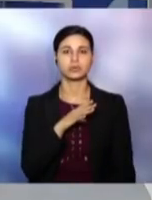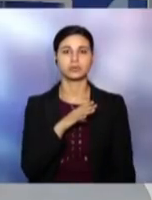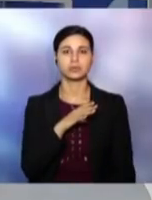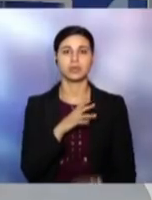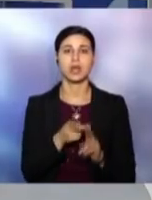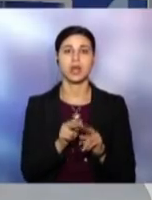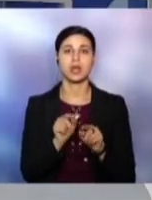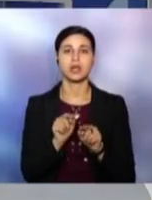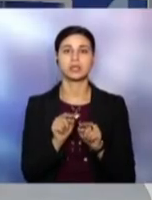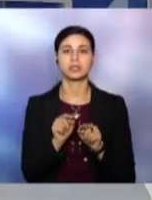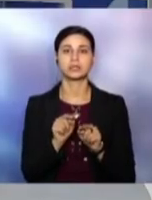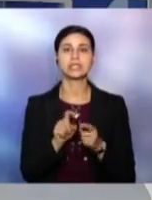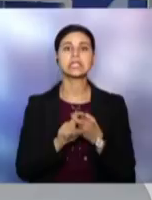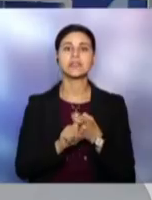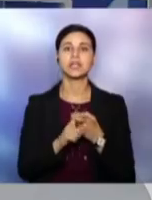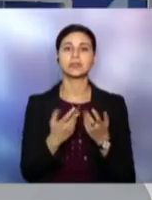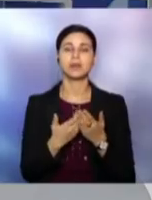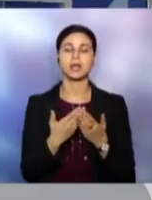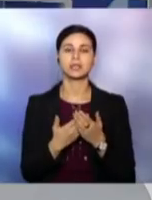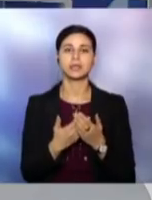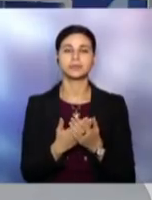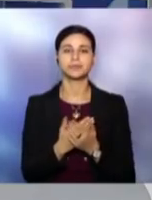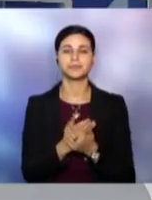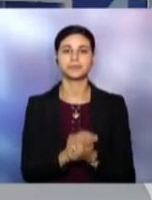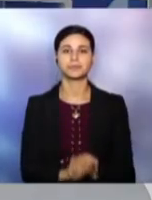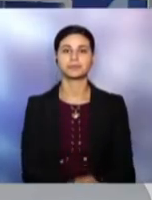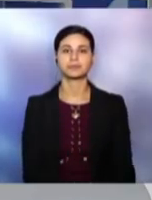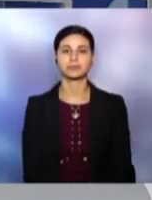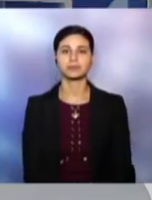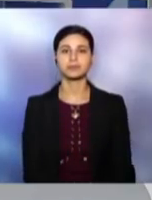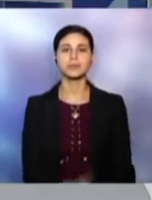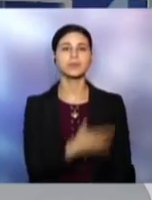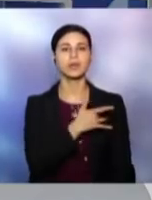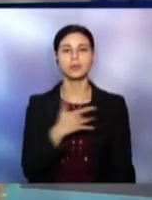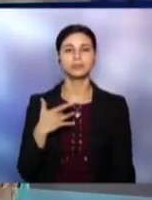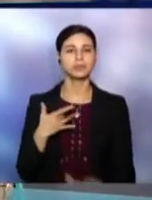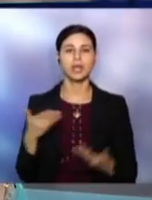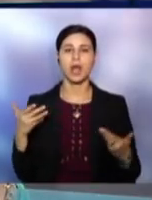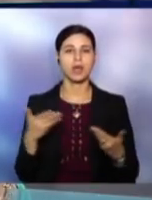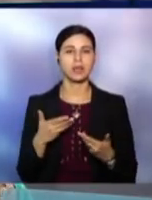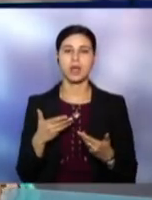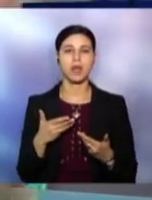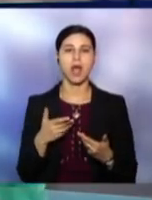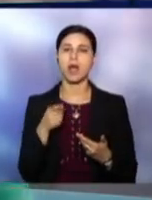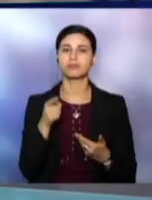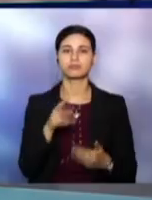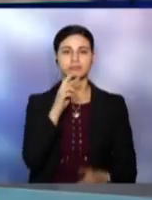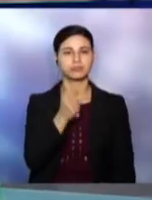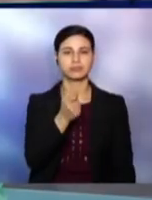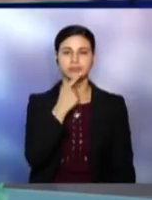მithumetes აი ესეთ ინფექციებზე, როგორიც არის თქვათ, ეხლა ნაკლებად თქვათ პრემონიის დროს ჩვენ ფაგმა რაღაცა გაგვიკეთოს,